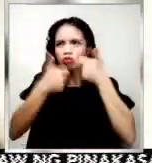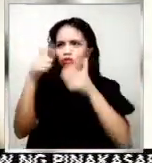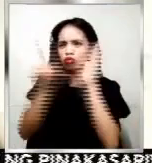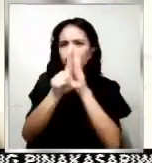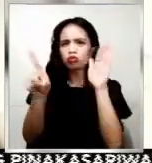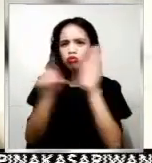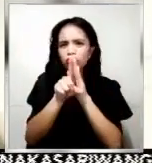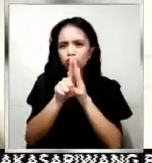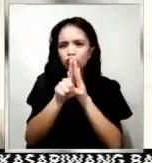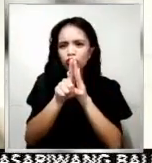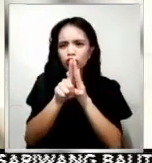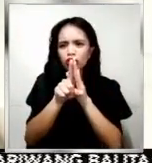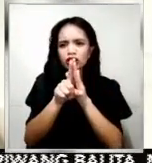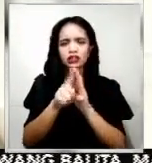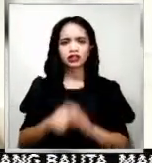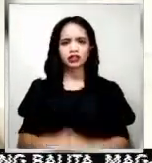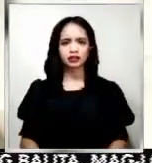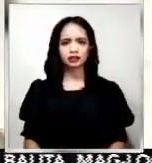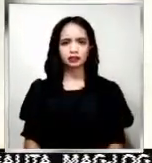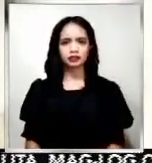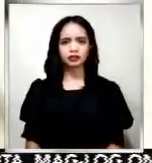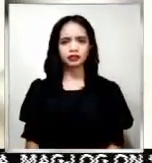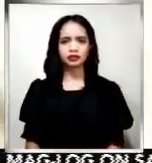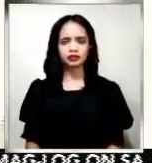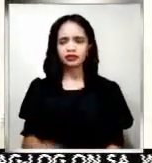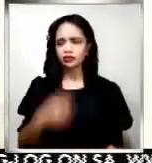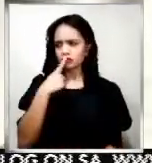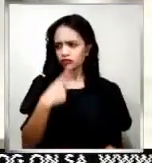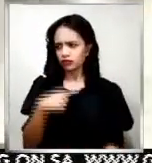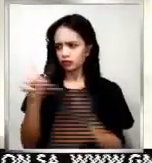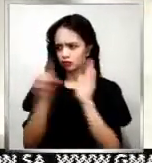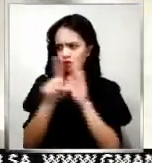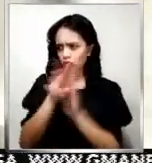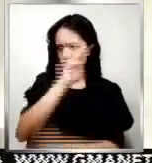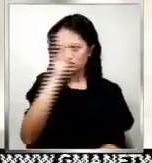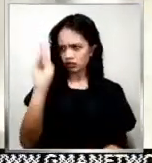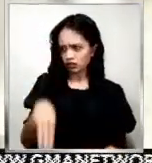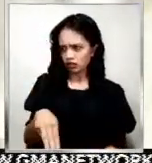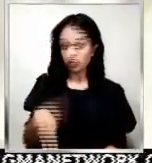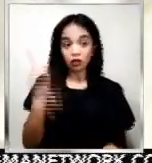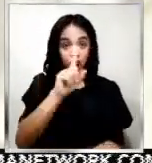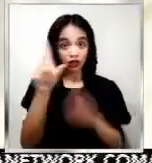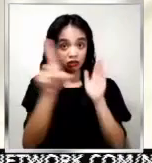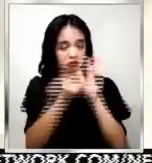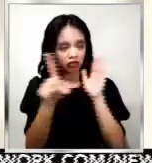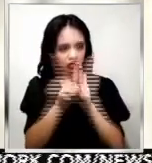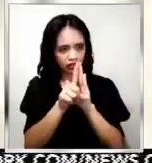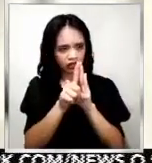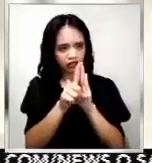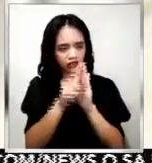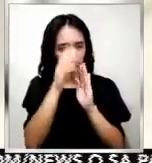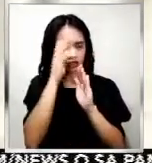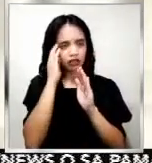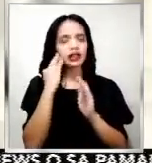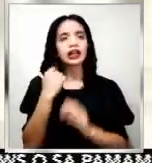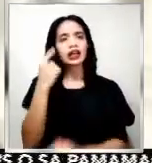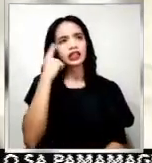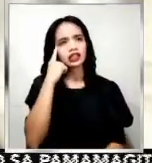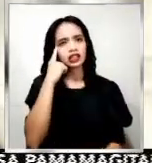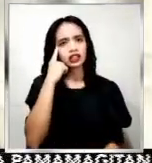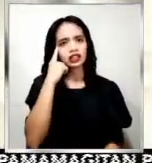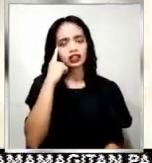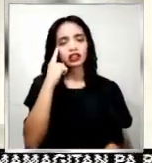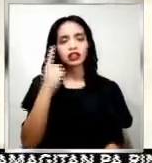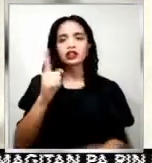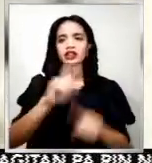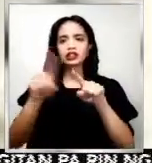kami. Teka muna, hindi po bawal sa atin sa Metro Manila? Ang bawal po sa atin, kung hindi ako nagkakamali, sinturon ni Judas, Piccolo, lahat ng